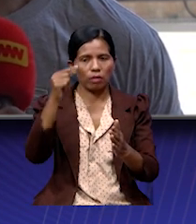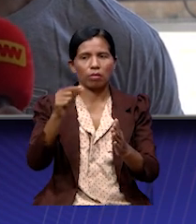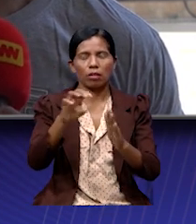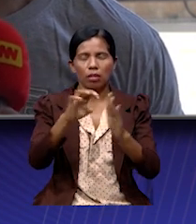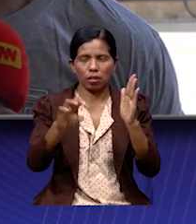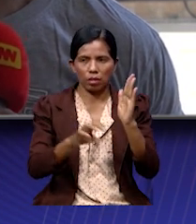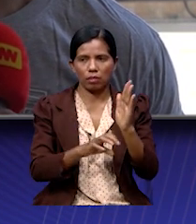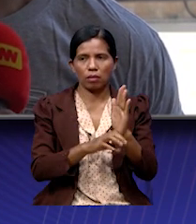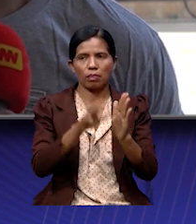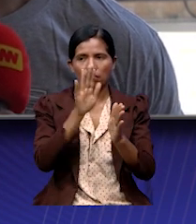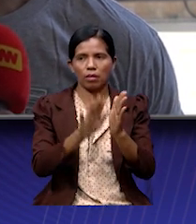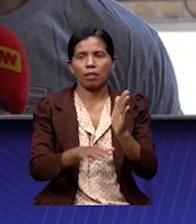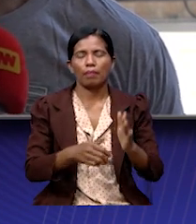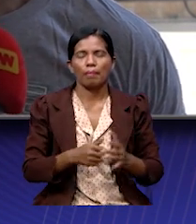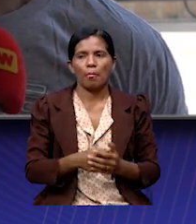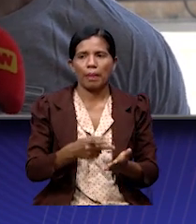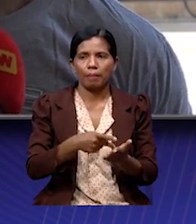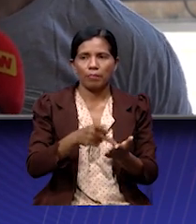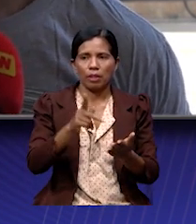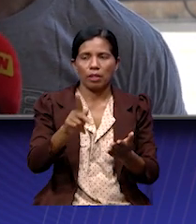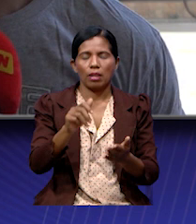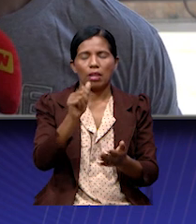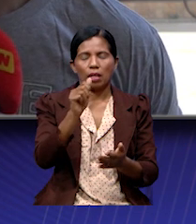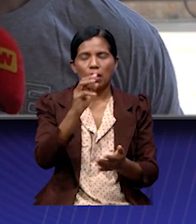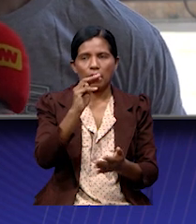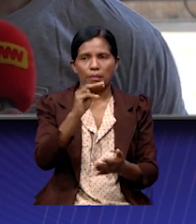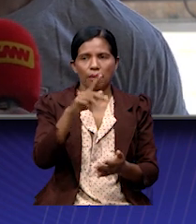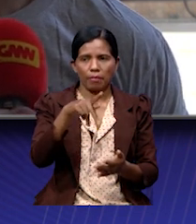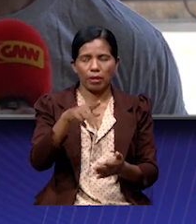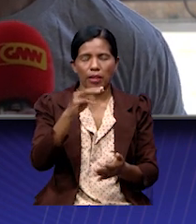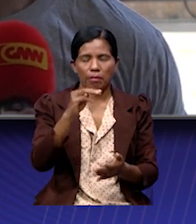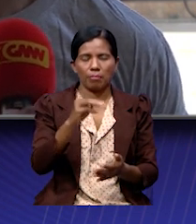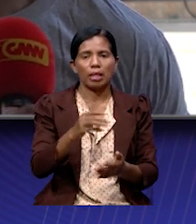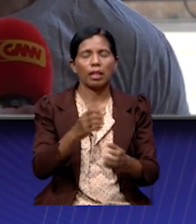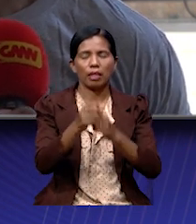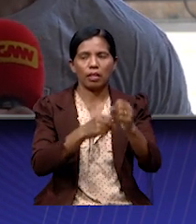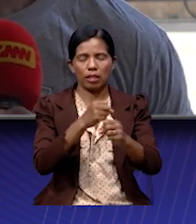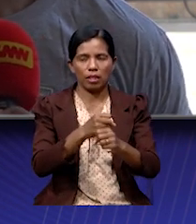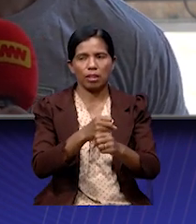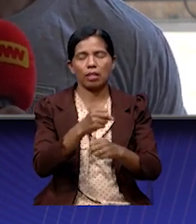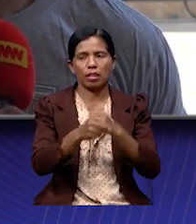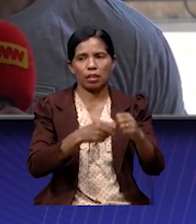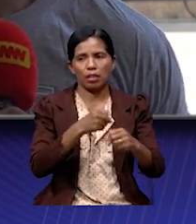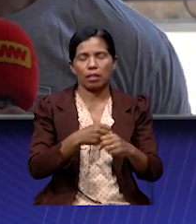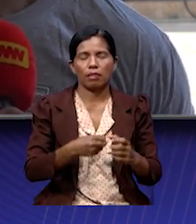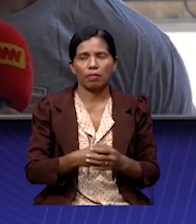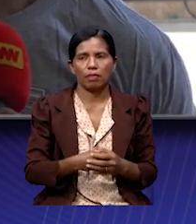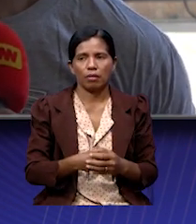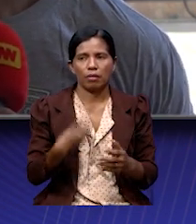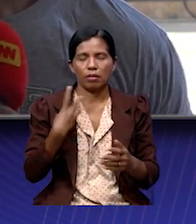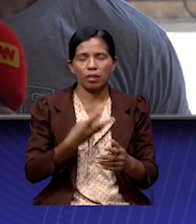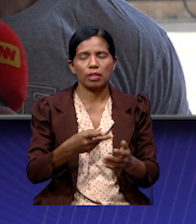istaru, selu ba IMPM, ekaratina, ya tasa ruah ketolu dan, selu ba